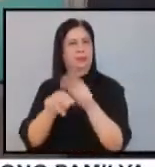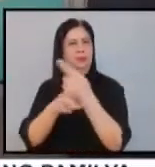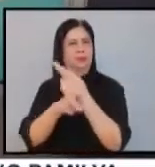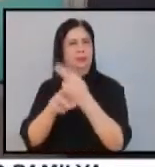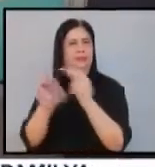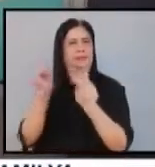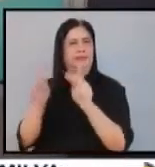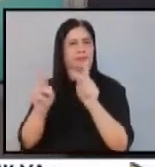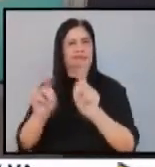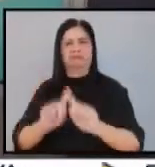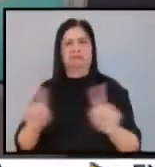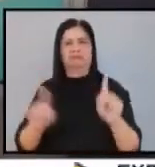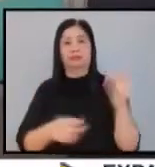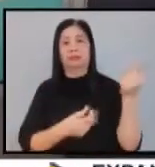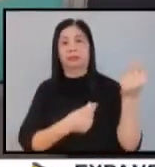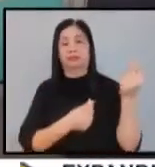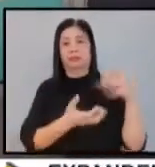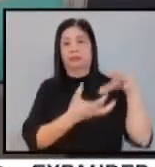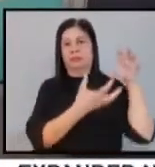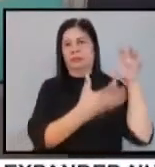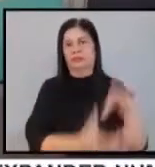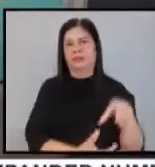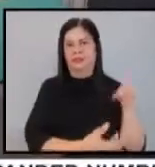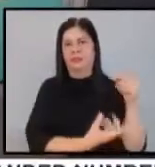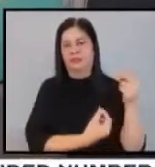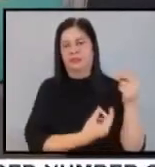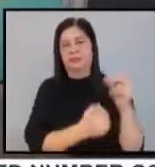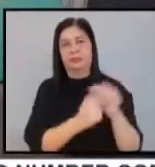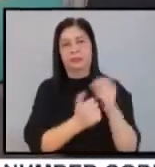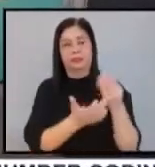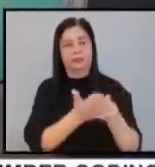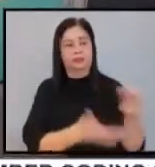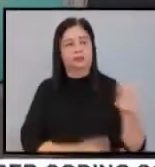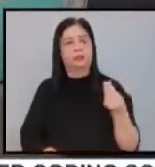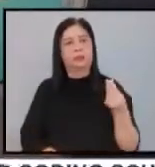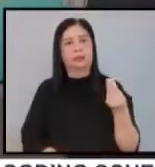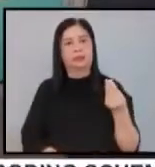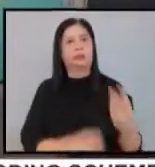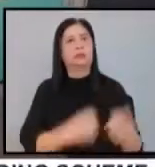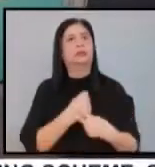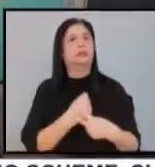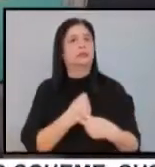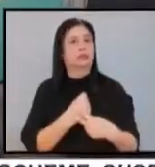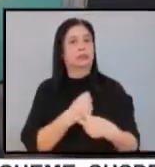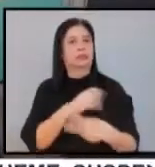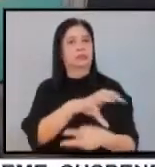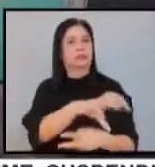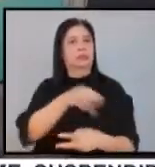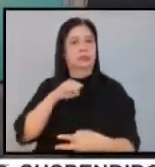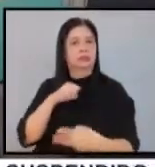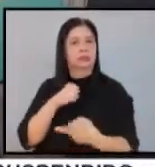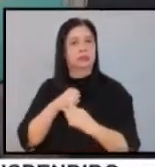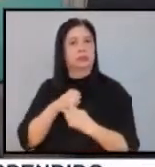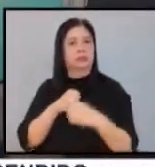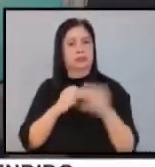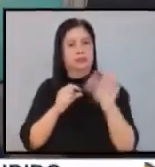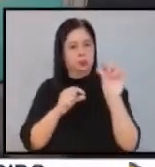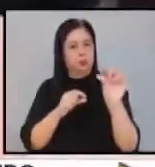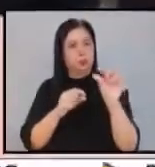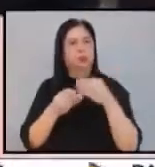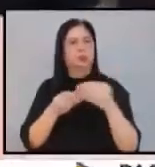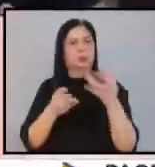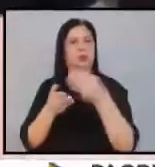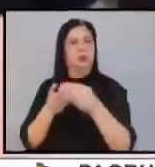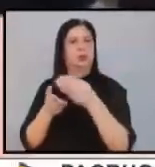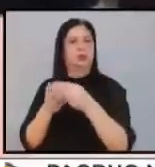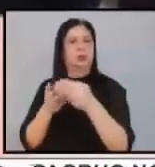ginagawa talaga nila in the beginning of pag may pera sila, they save most of it and then spend the rest of it. If